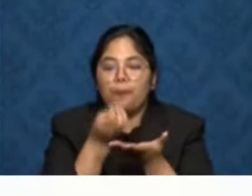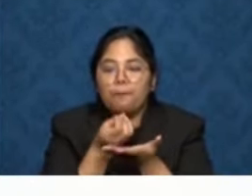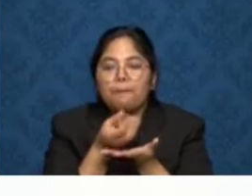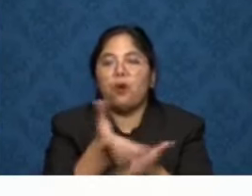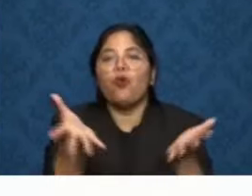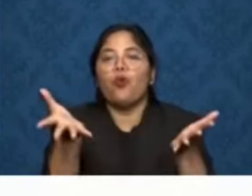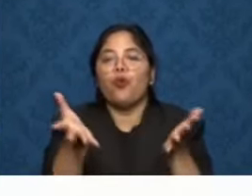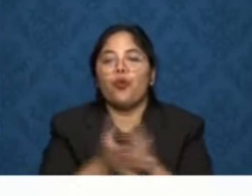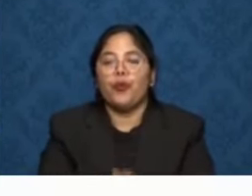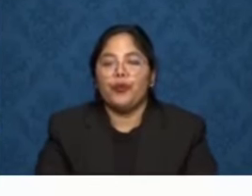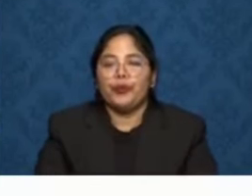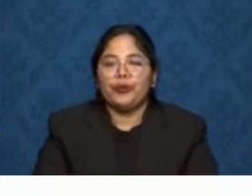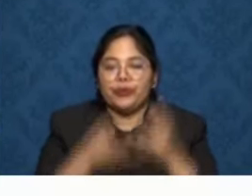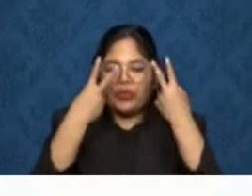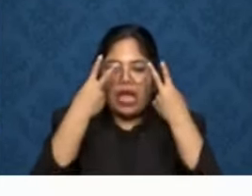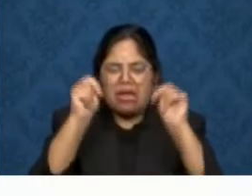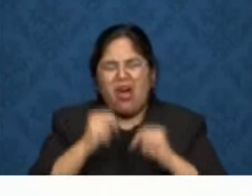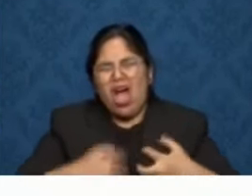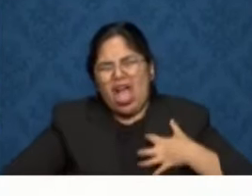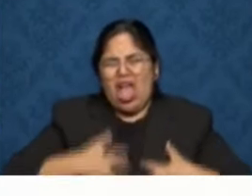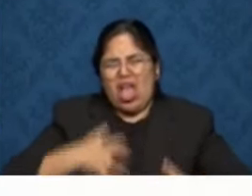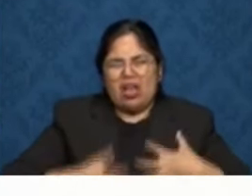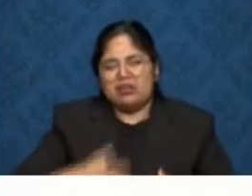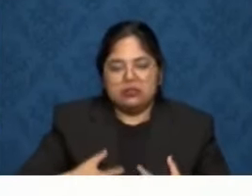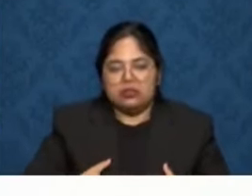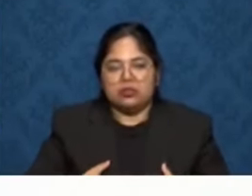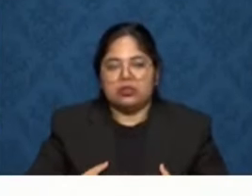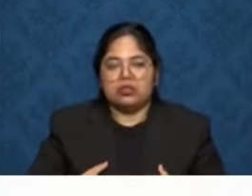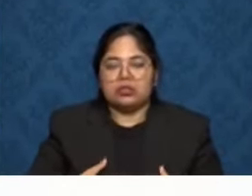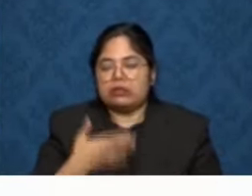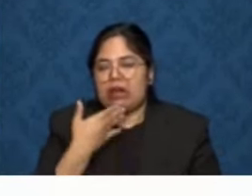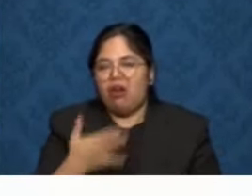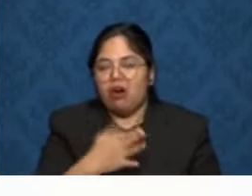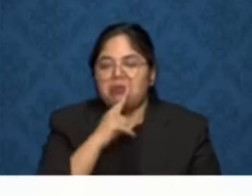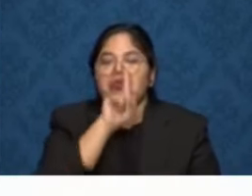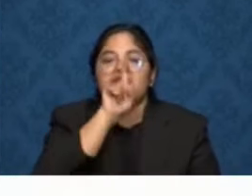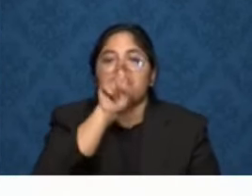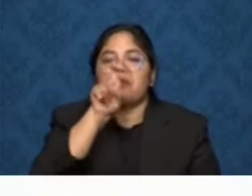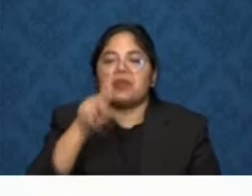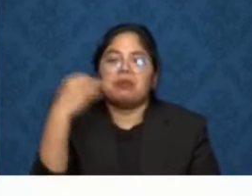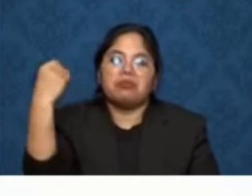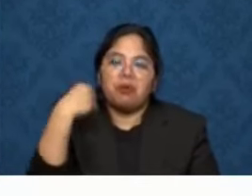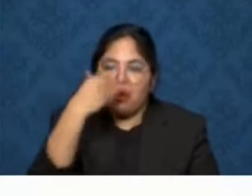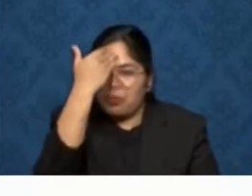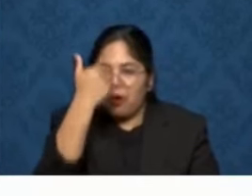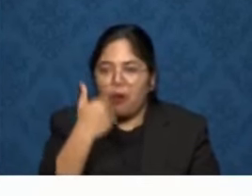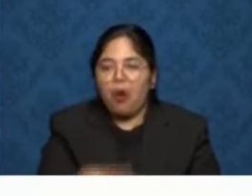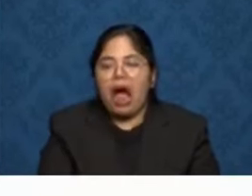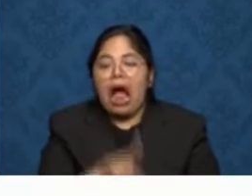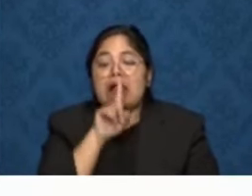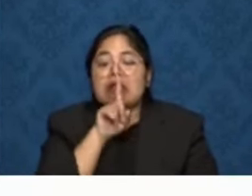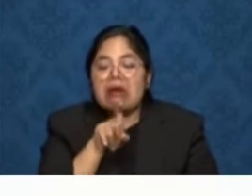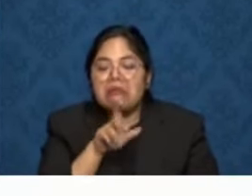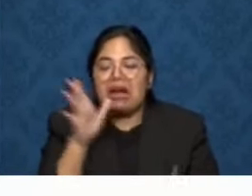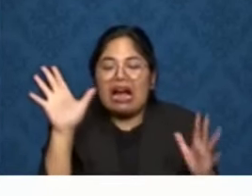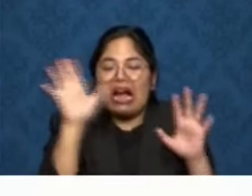เกิดขึ้นในอนาคตอยู่ในความรับผิดชอบของรัฐบาลนี้แบบเต็มร้อยอย่างเรื่องของระเบียบการกำหนดคุณสมบัติให้คนที่จะไปติด